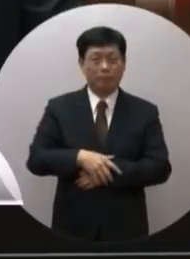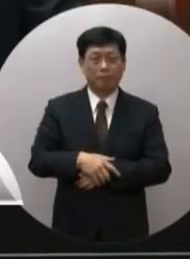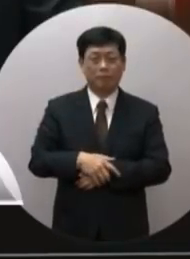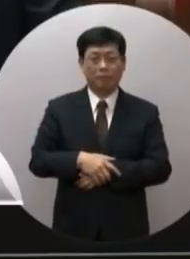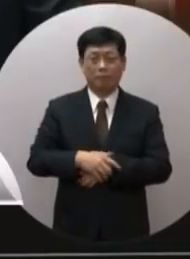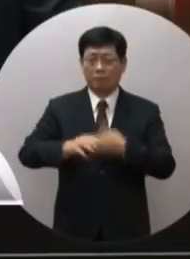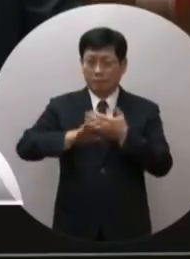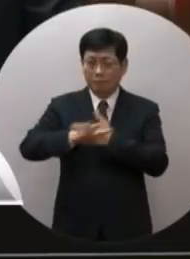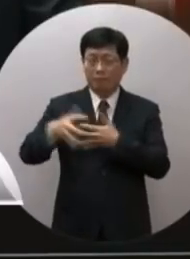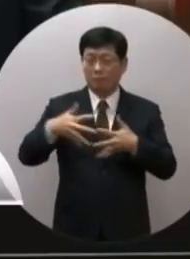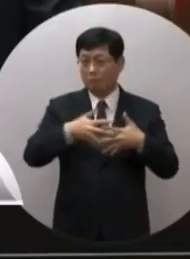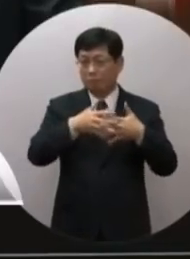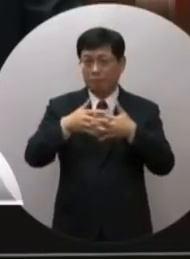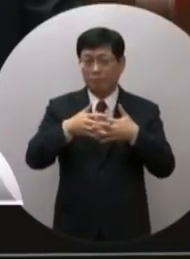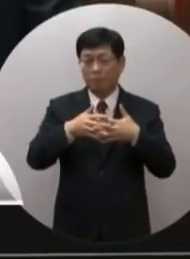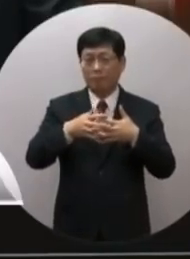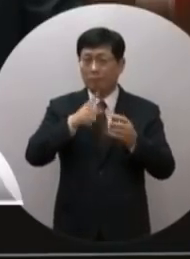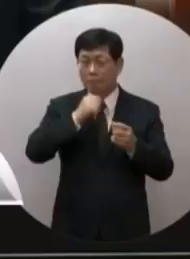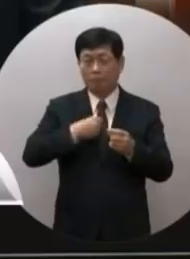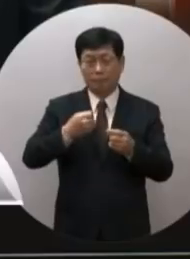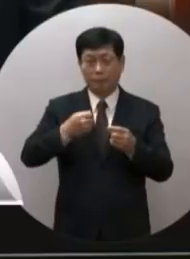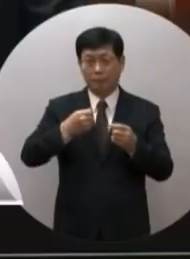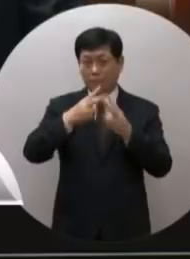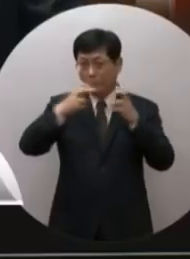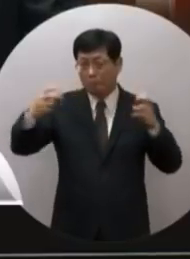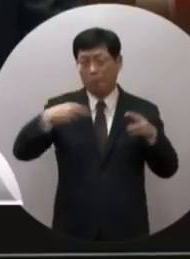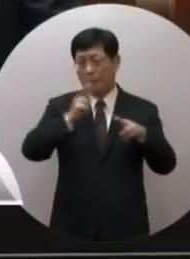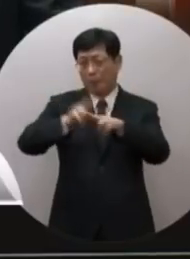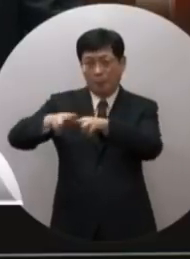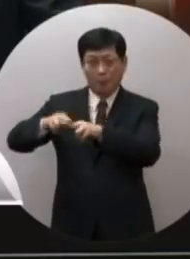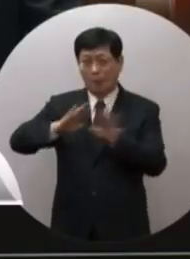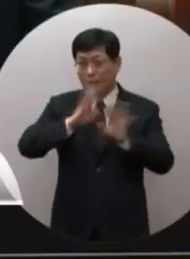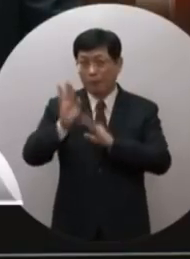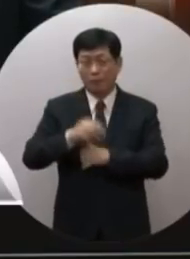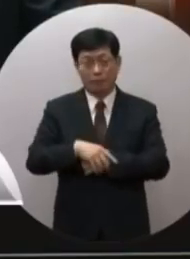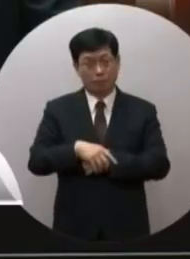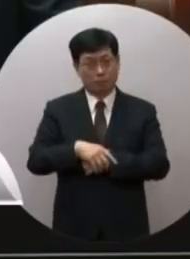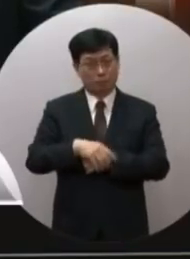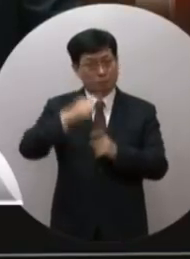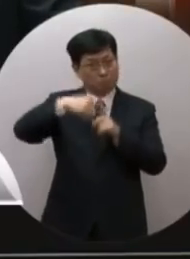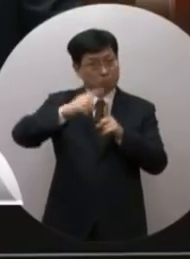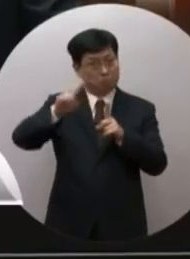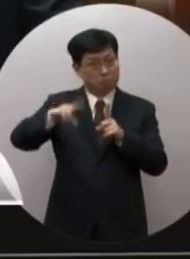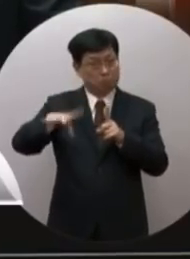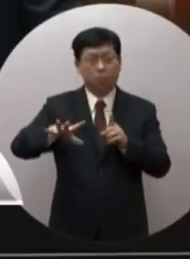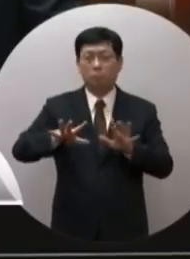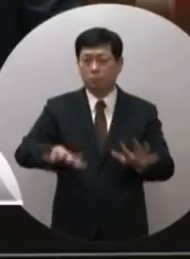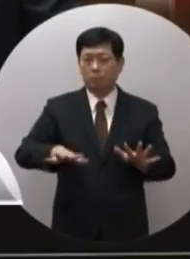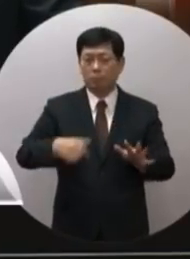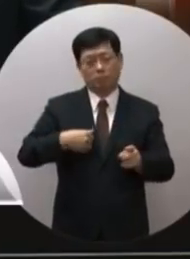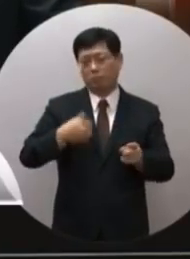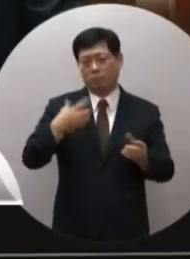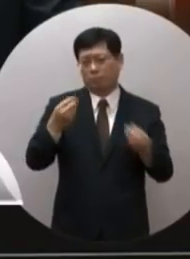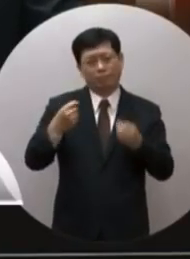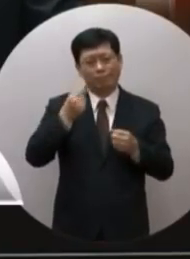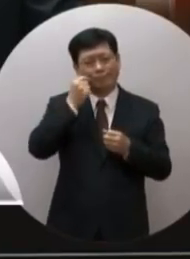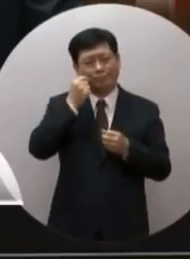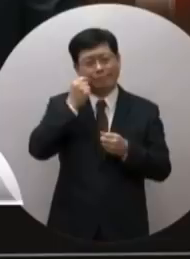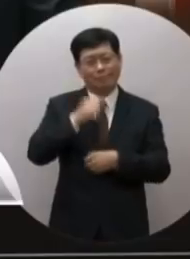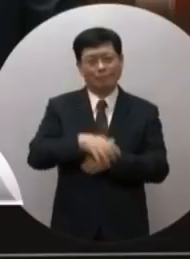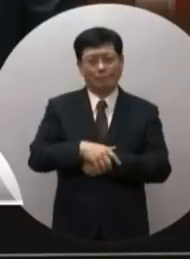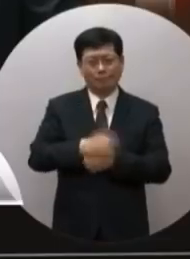所有美国封城的情况会到什么程度？我们现在还没有办